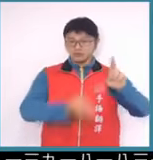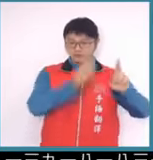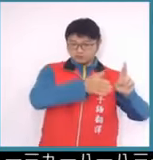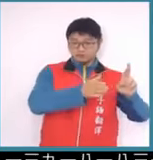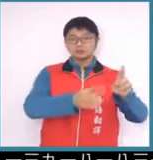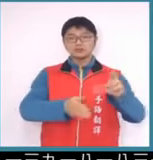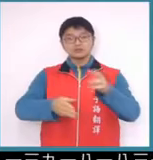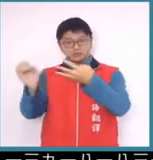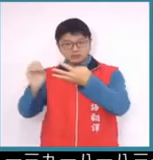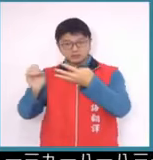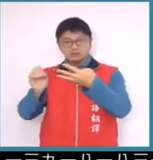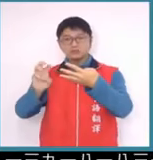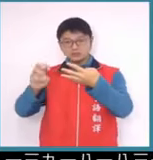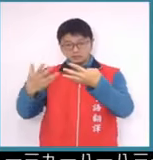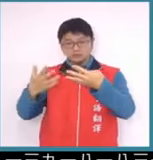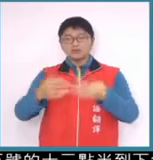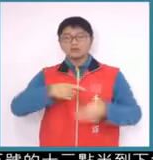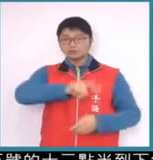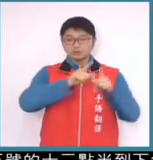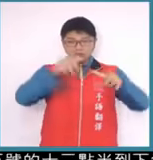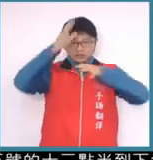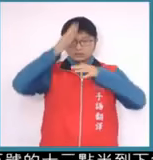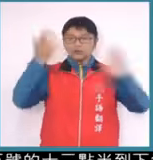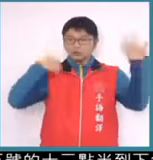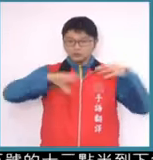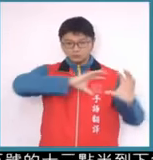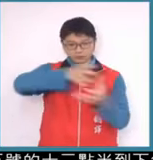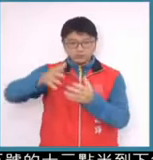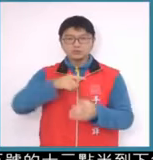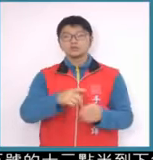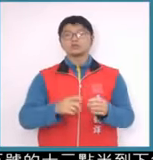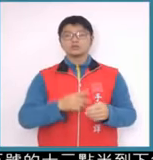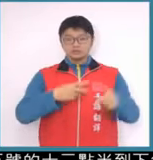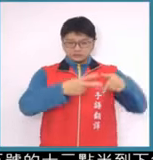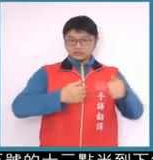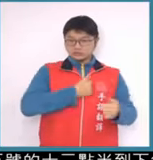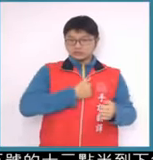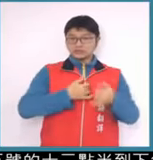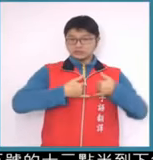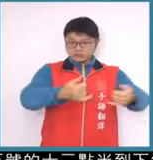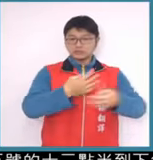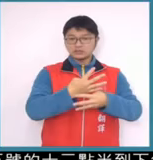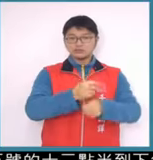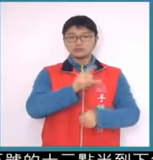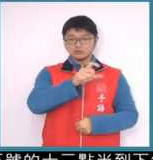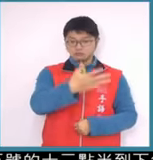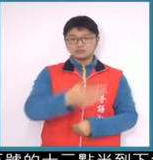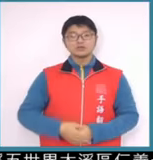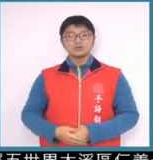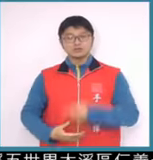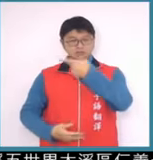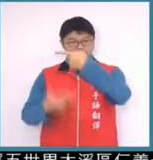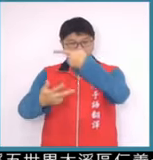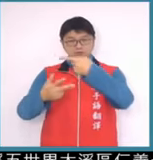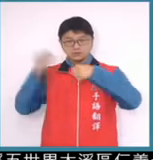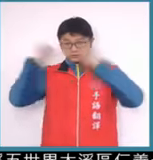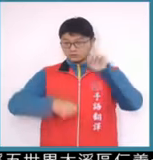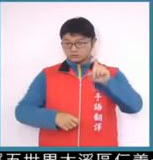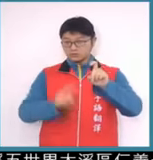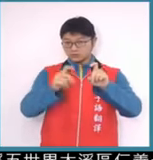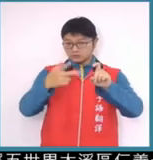下午的4点38大溪五世界大溪区仁善一街68号。1月7号的早上10点17分